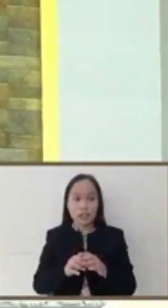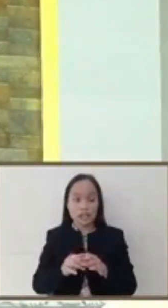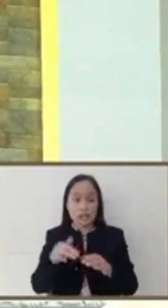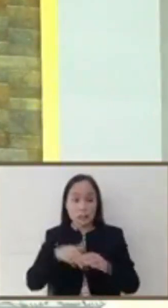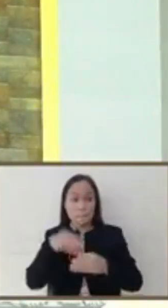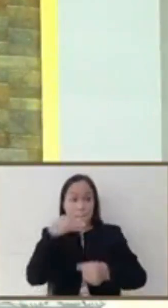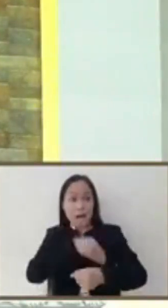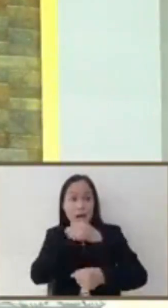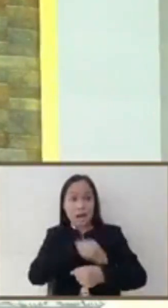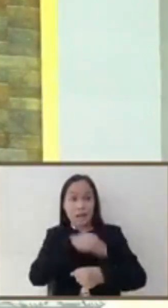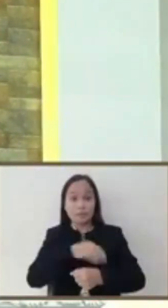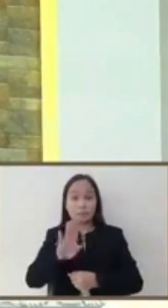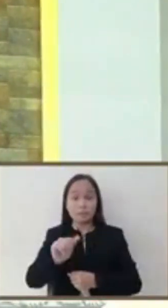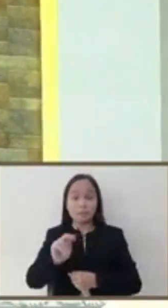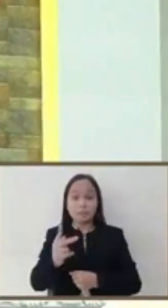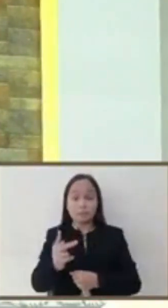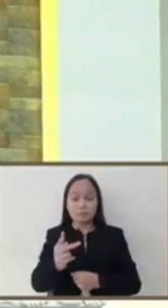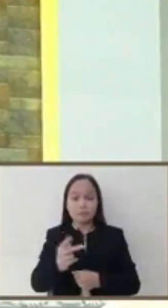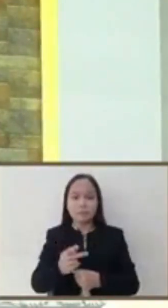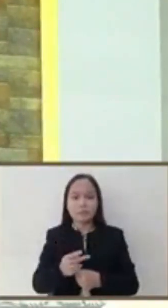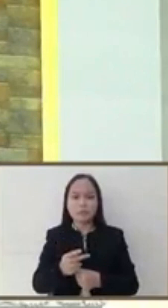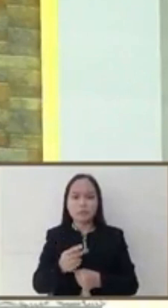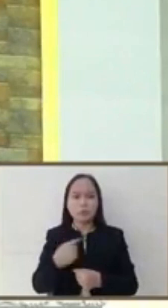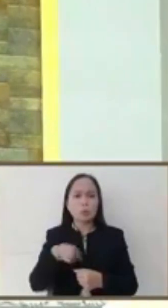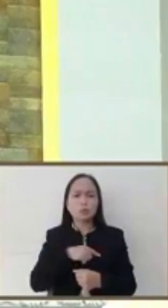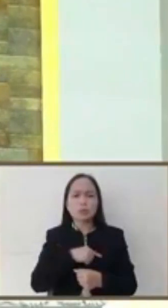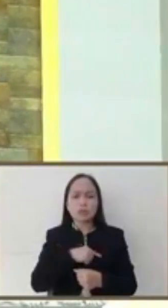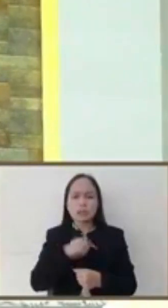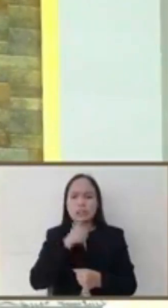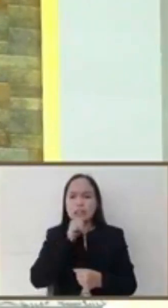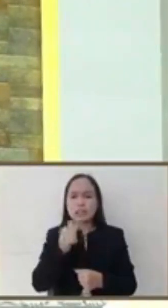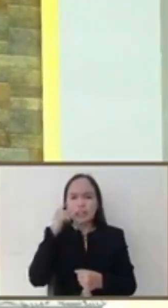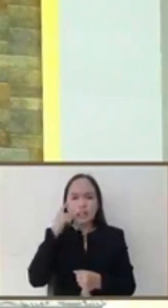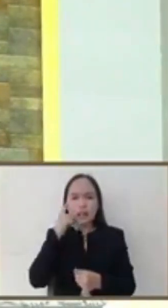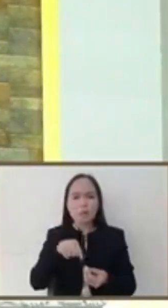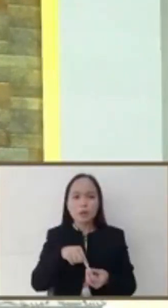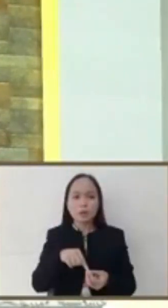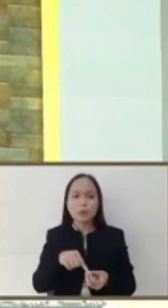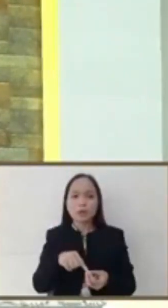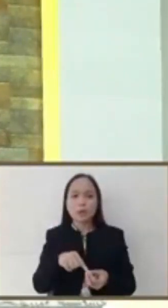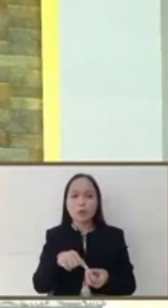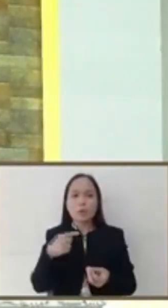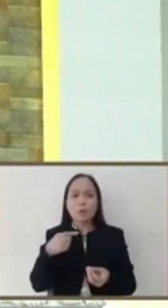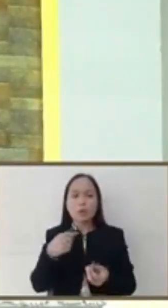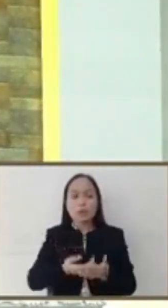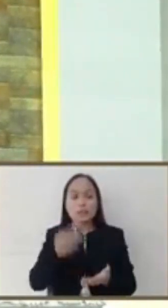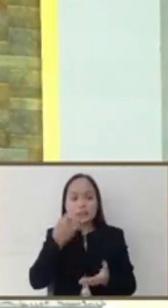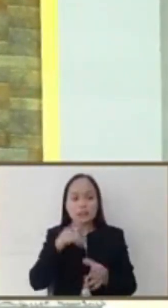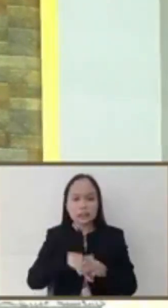Kung magkano yung nasa bangko natin. You see, pero hindi natin tinuturing na kayamanan yung ini-invest po natin.